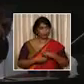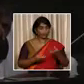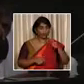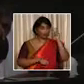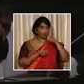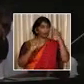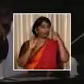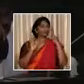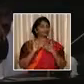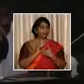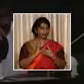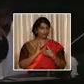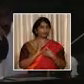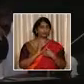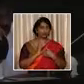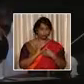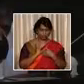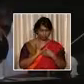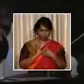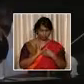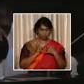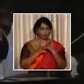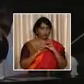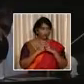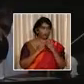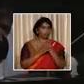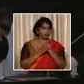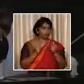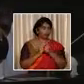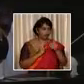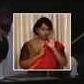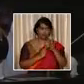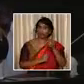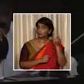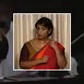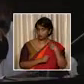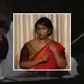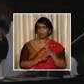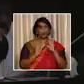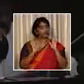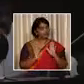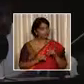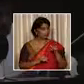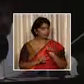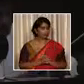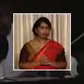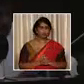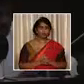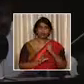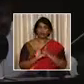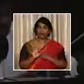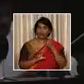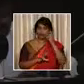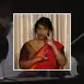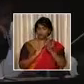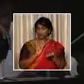கூட்டத்திலும் கூட ஜனாதிபதி சொன்னார் நான் விரைவாக எட்டுகிறேன் என்று ஆனால் இது 13 வருஷங்களுக்கு மேலாக இந்த கருத்துக்கள் இந்த